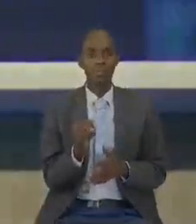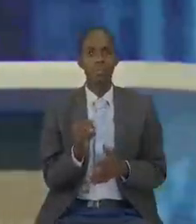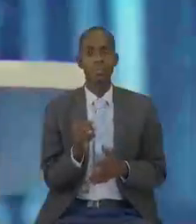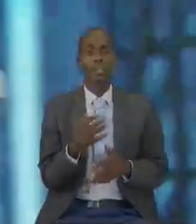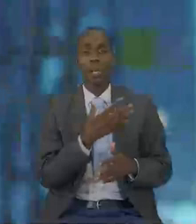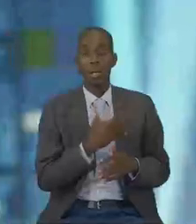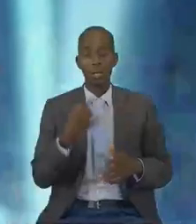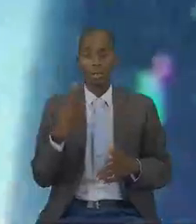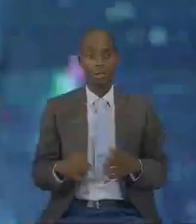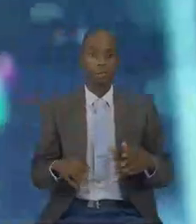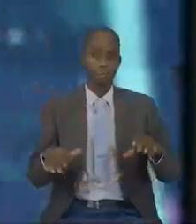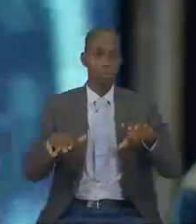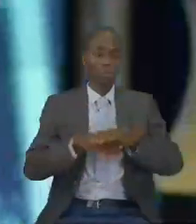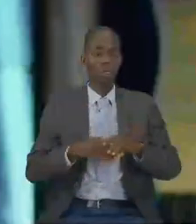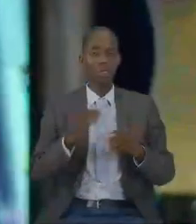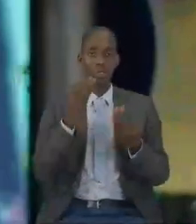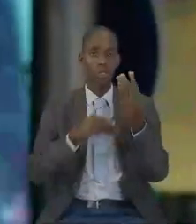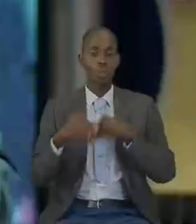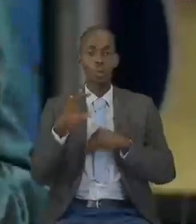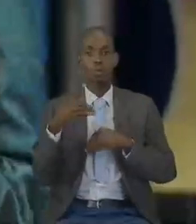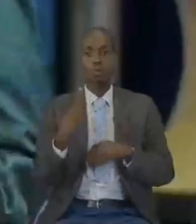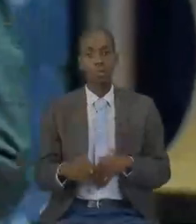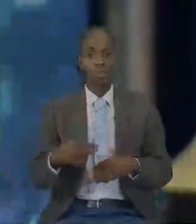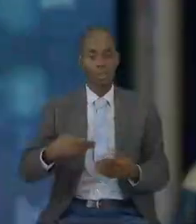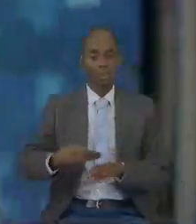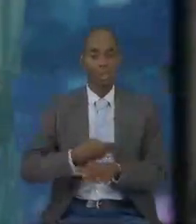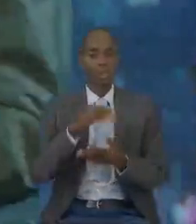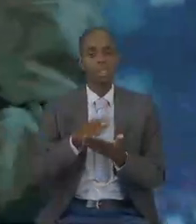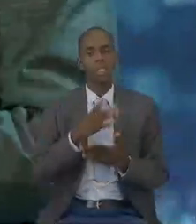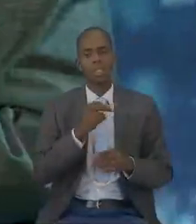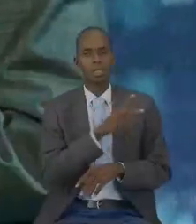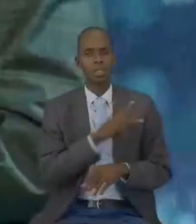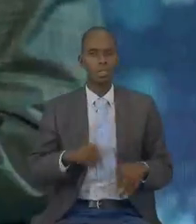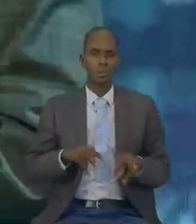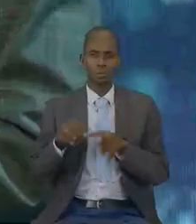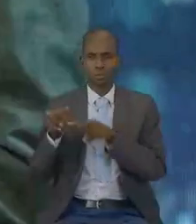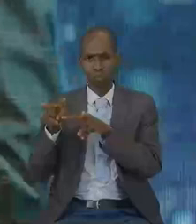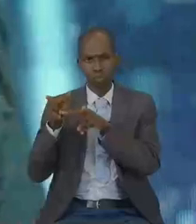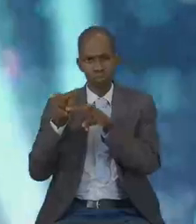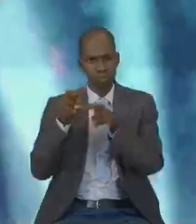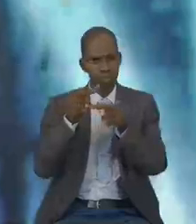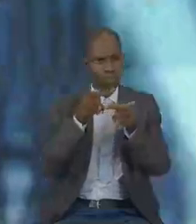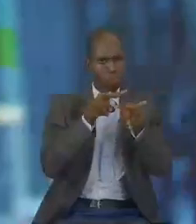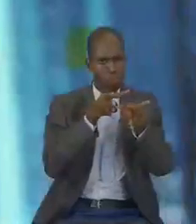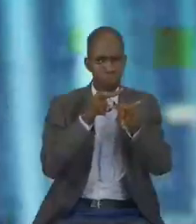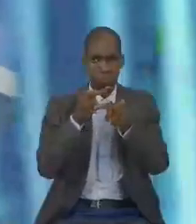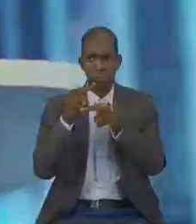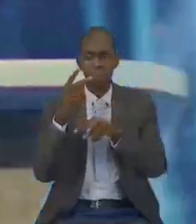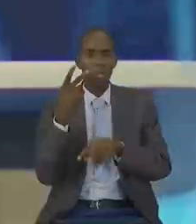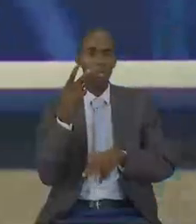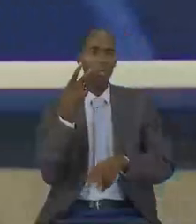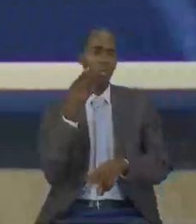l'image de ceux qui seront au ciel et qui seront aux noces de l'agneau. Et le roi est venu et il a regardé tout le monde.